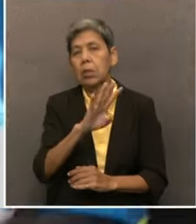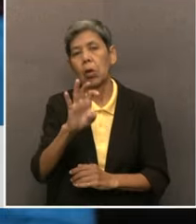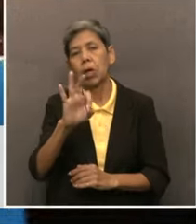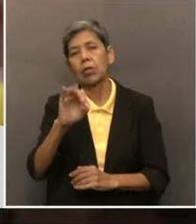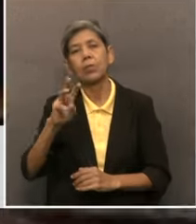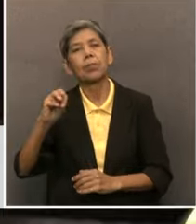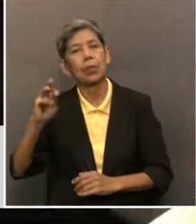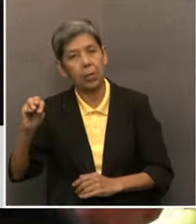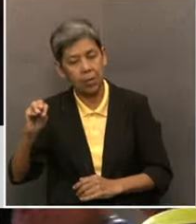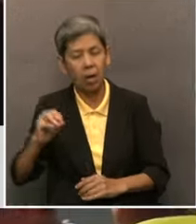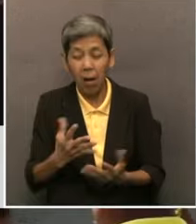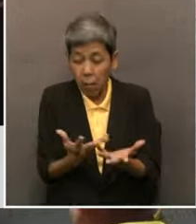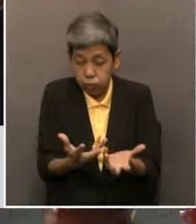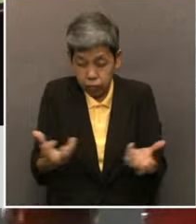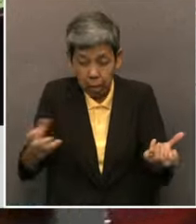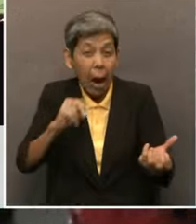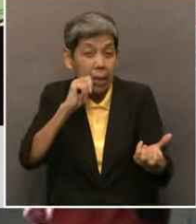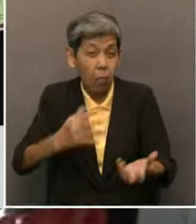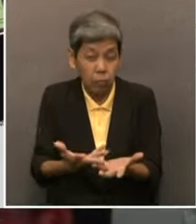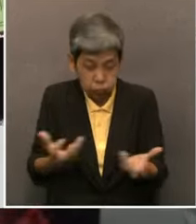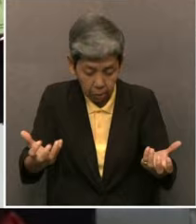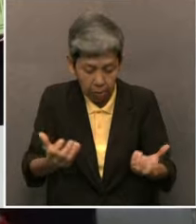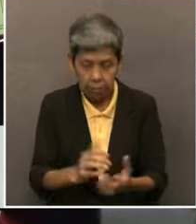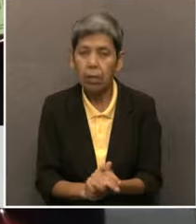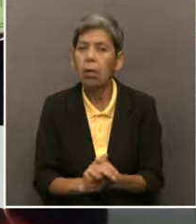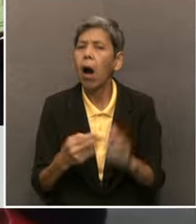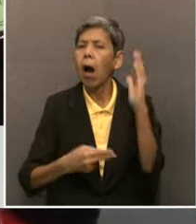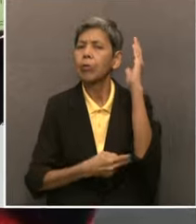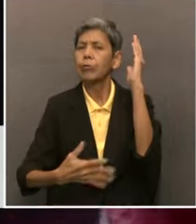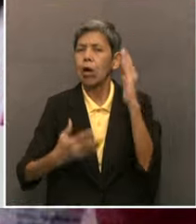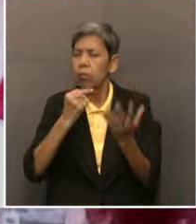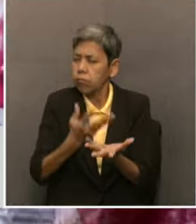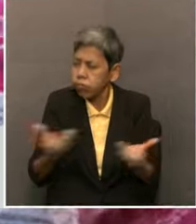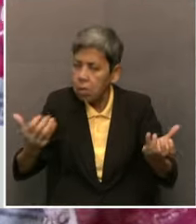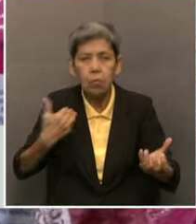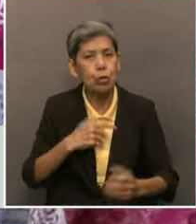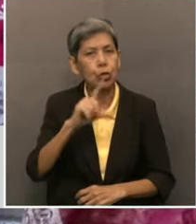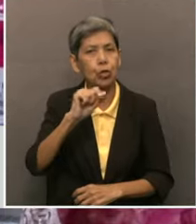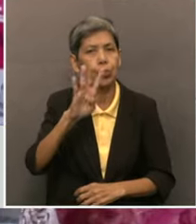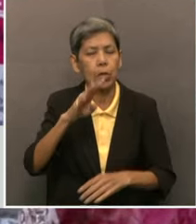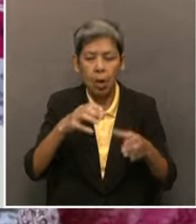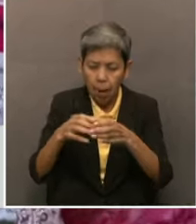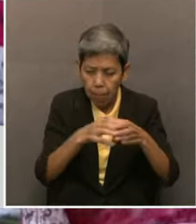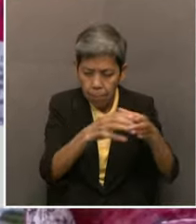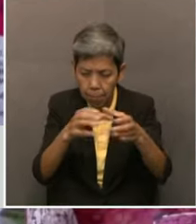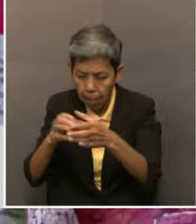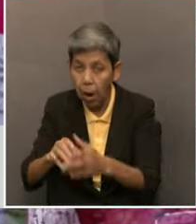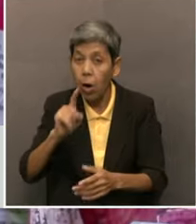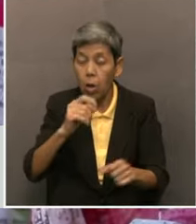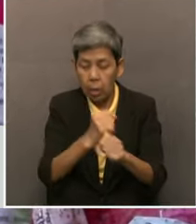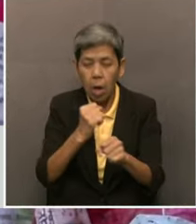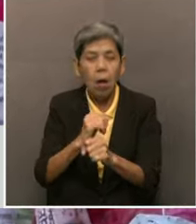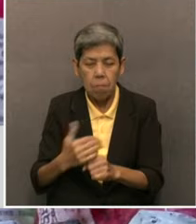ตรค่ะโดยความเสียหายจากน้ำท่วมครั้งนี้ของเทศบาลนครหาดใหญ่นะคะมี24ชุมชนจาก103ชุมช